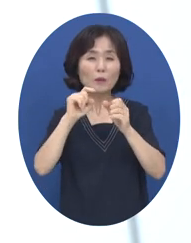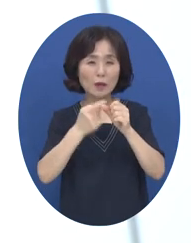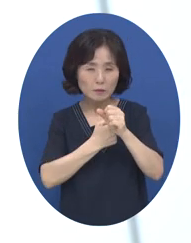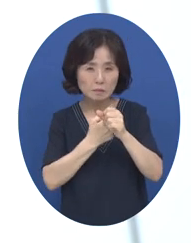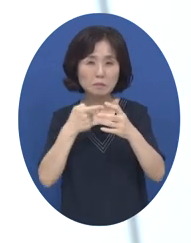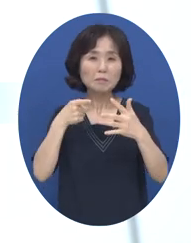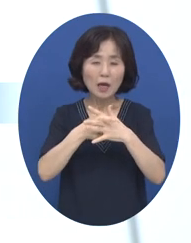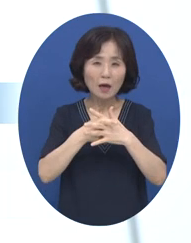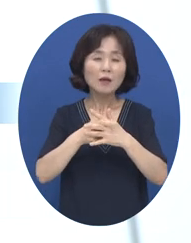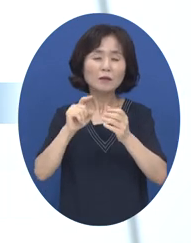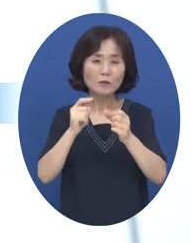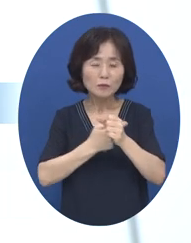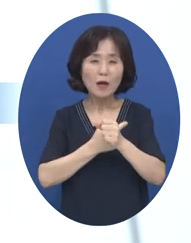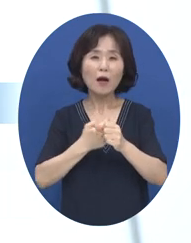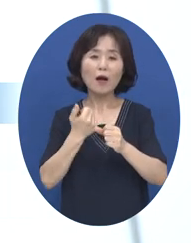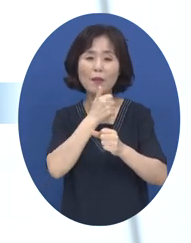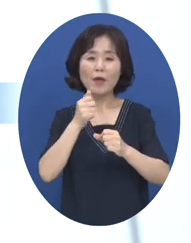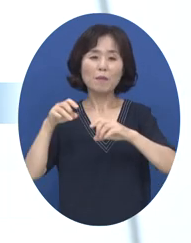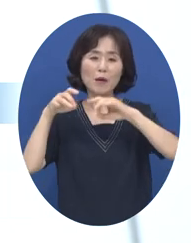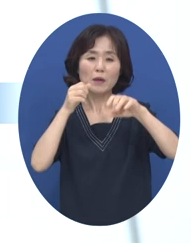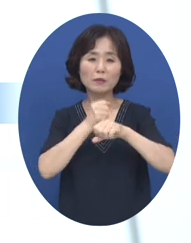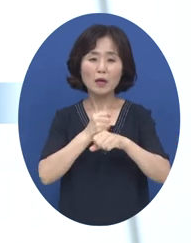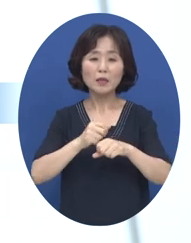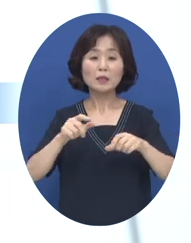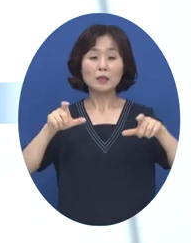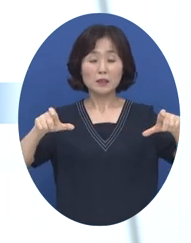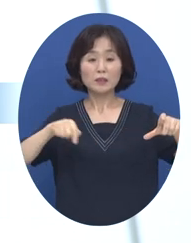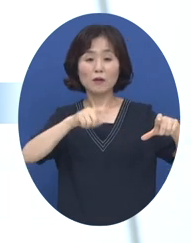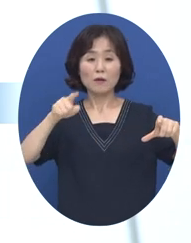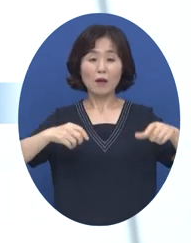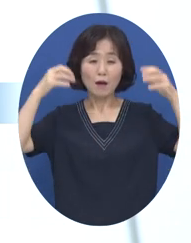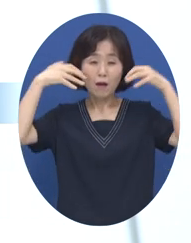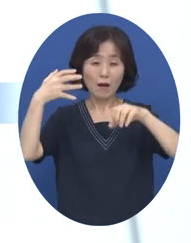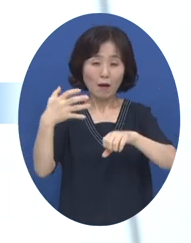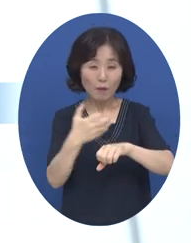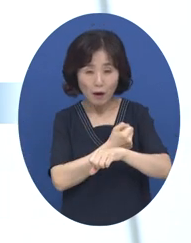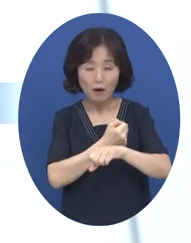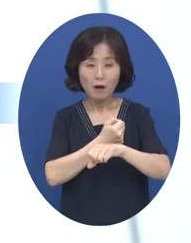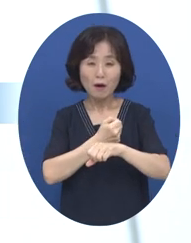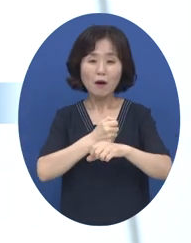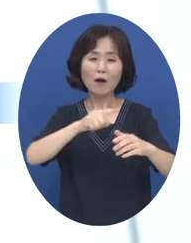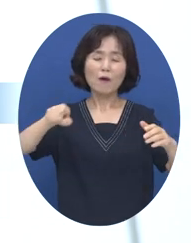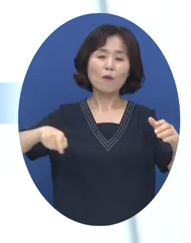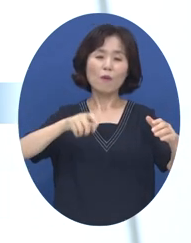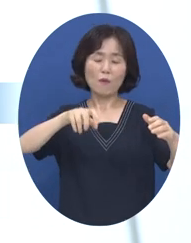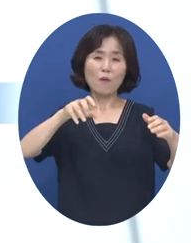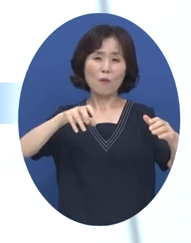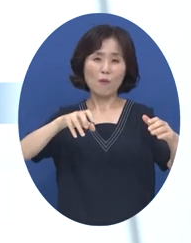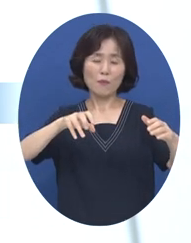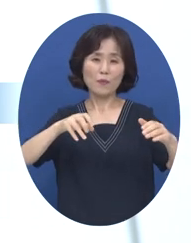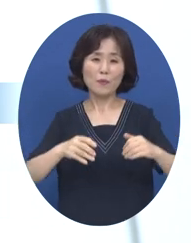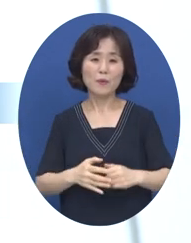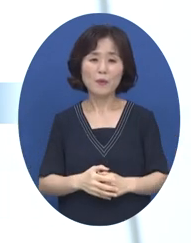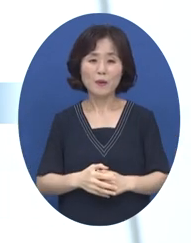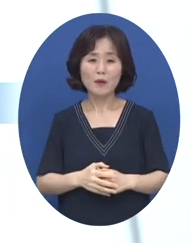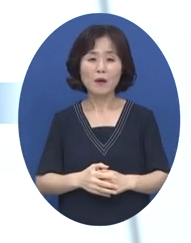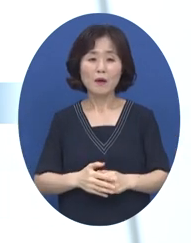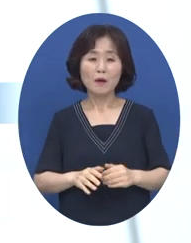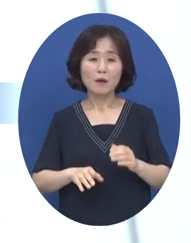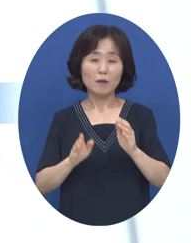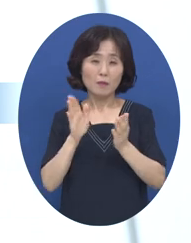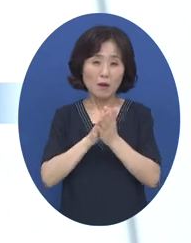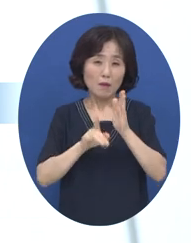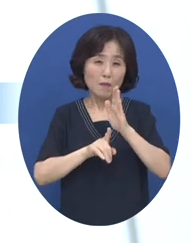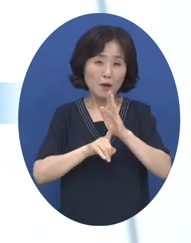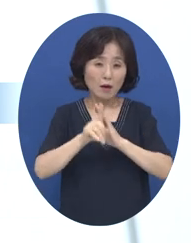내보냅니다. 우리 지역에 폭염 영향으로 관심 단계가 배제되었습니다. 온열 질환 발생 가능성이